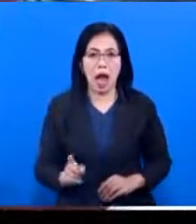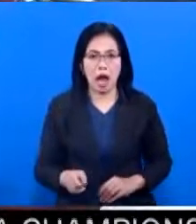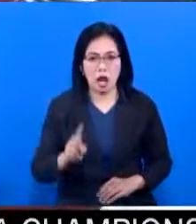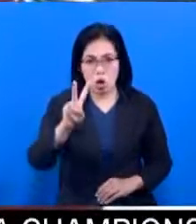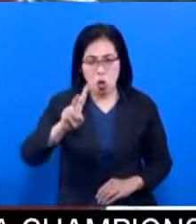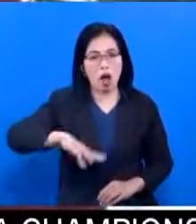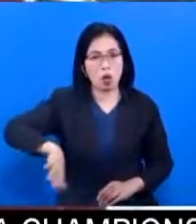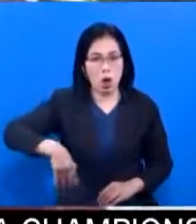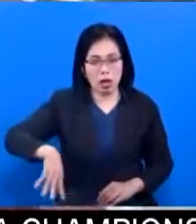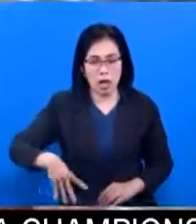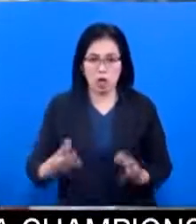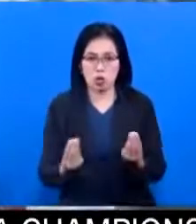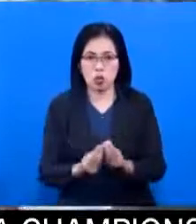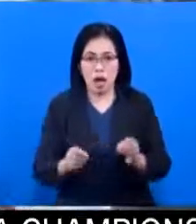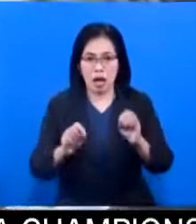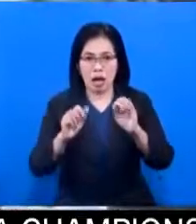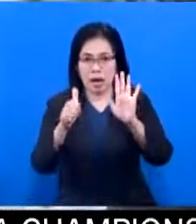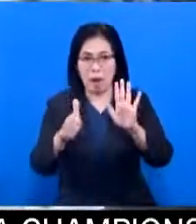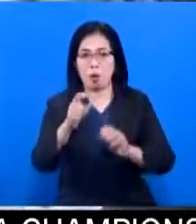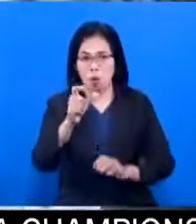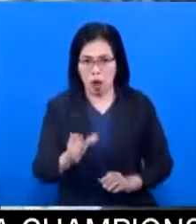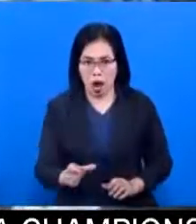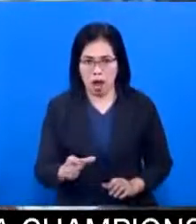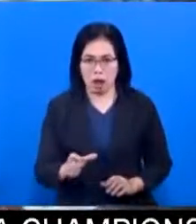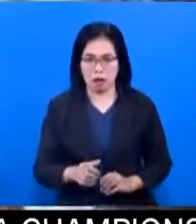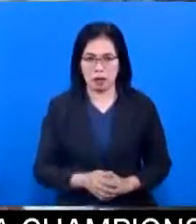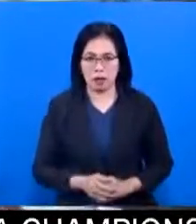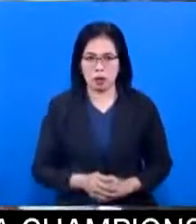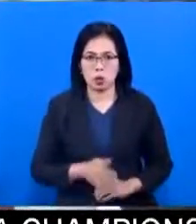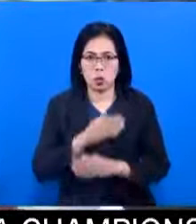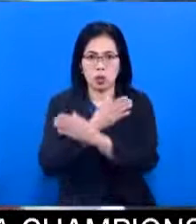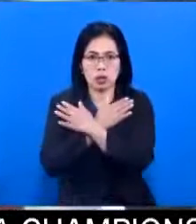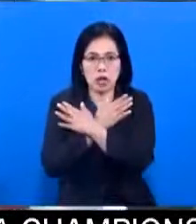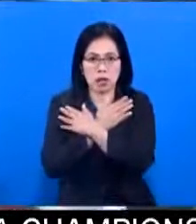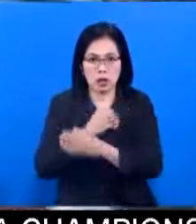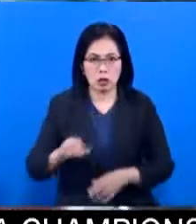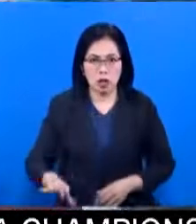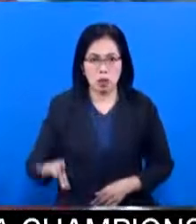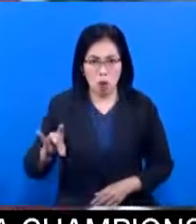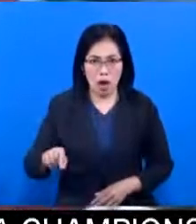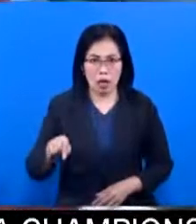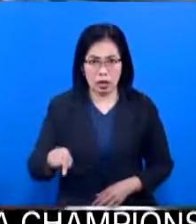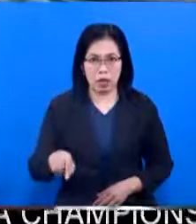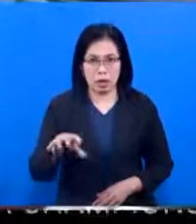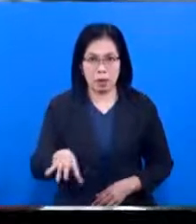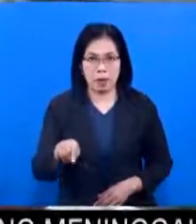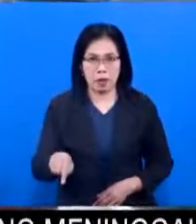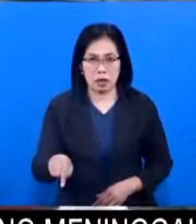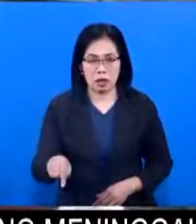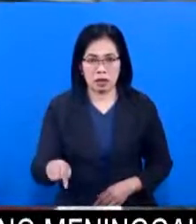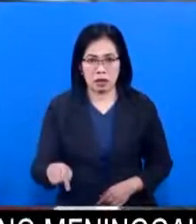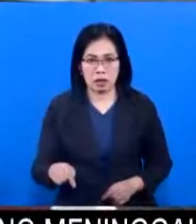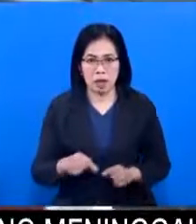yang berjumlah 6 orang. Untuk jenazah yang sudah kita temukan di lokasi kebakaran, hingga saat